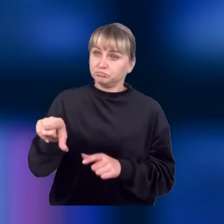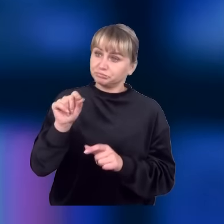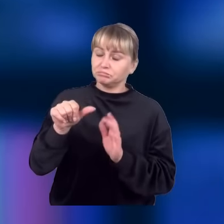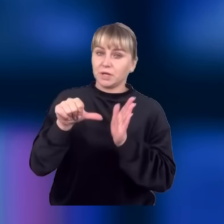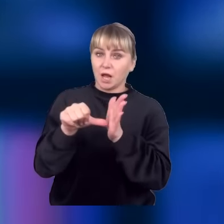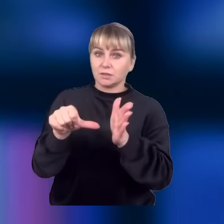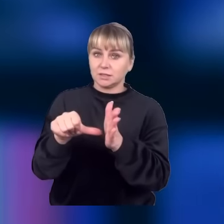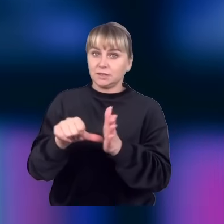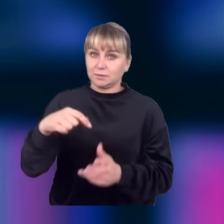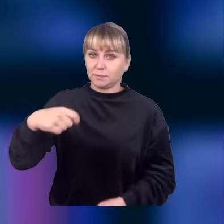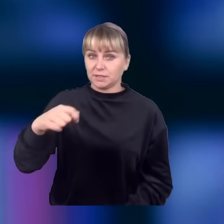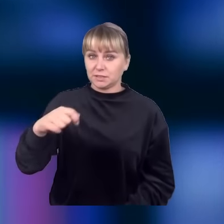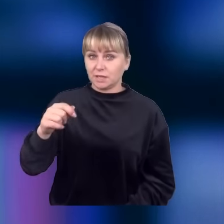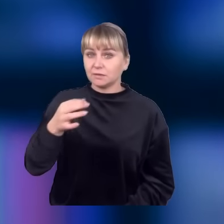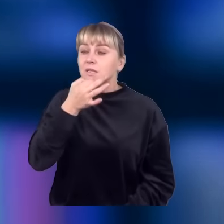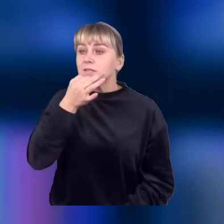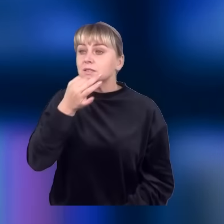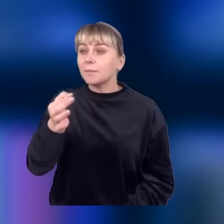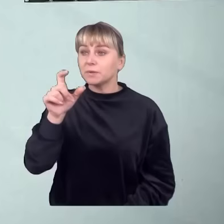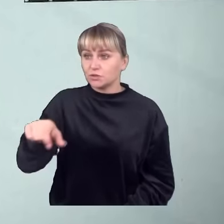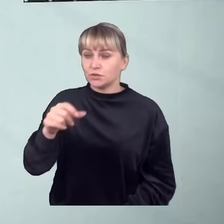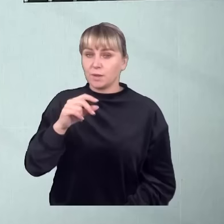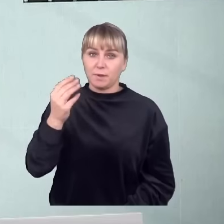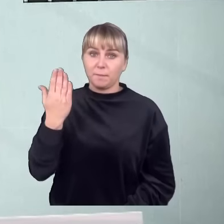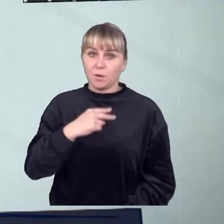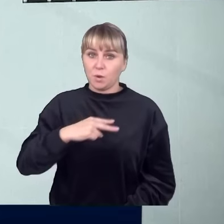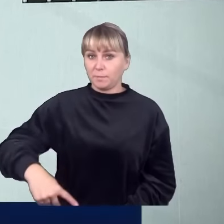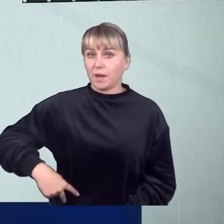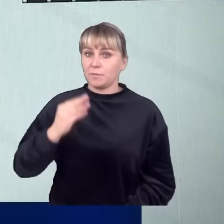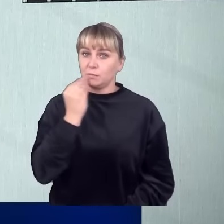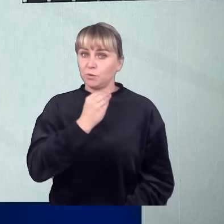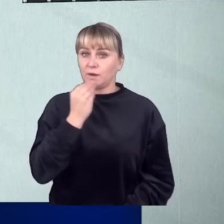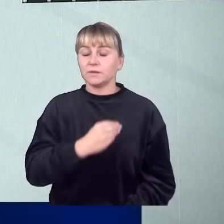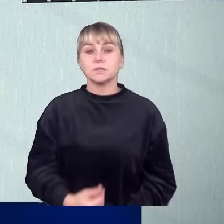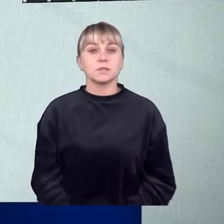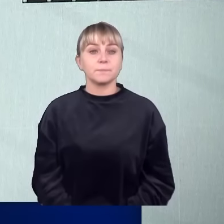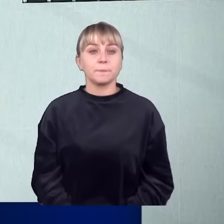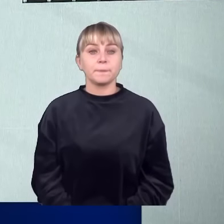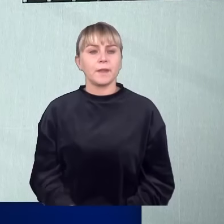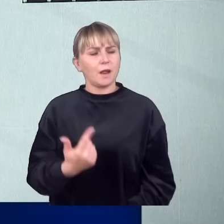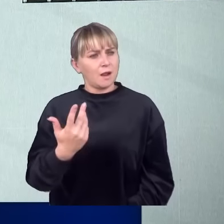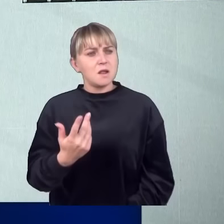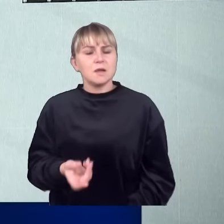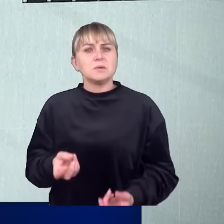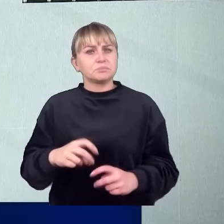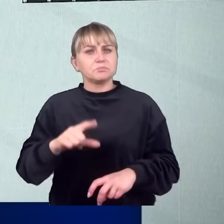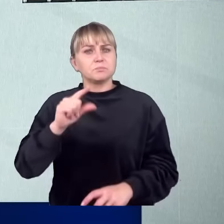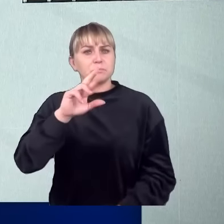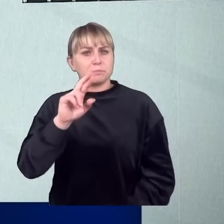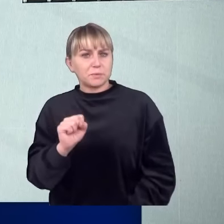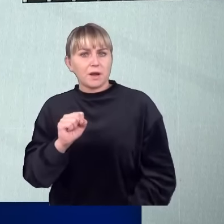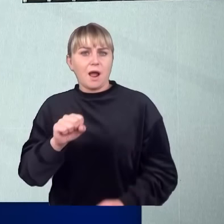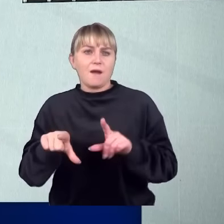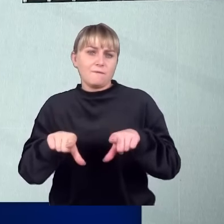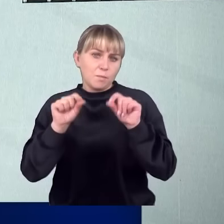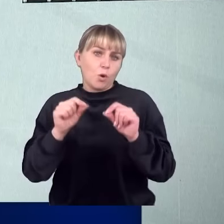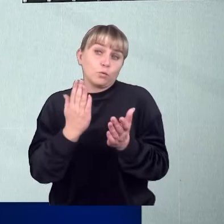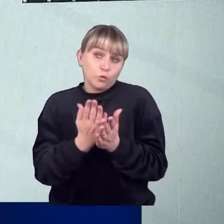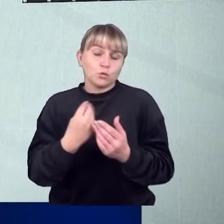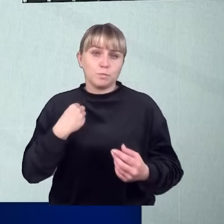pytany były premier Mateusz Morawiecki. Koncepcja prawyborów pojawiła się w czerwcu, w lipcu, dyskutowaliśmy